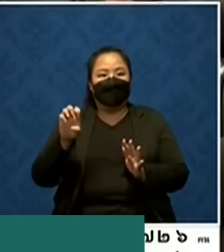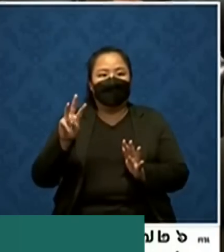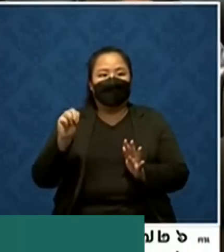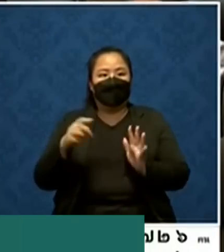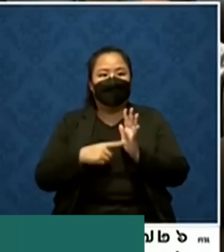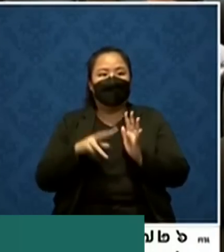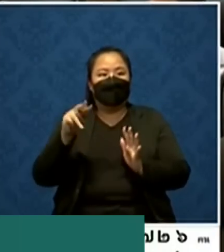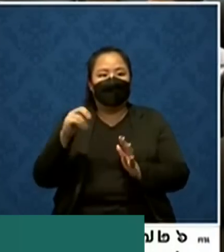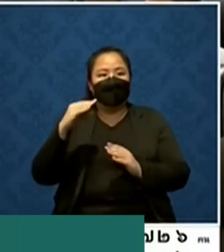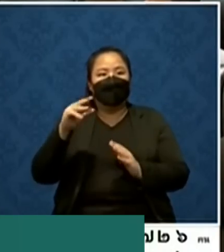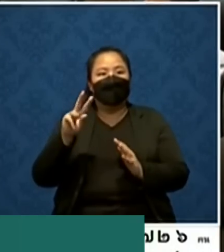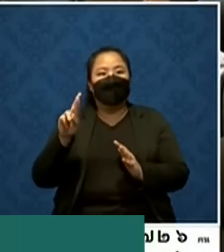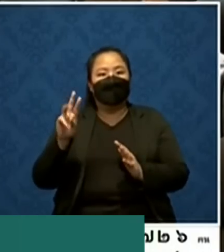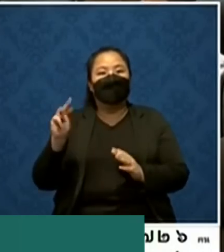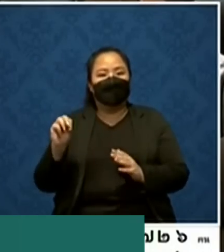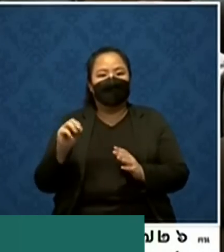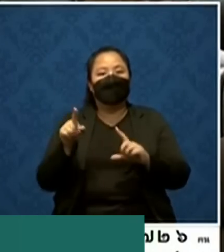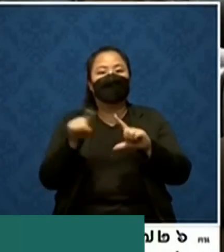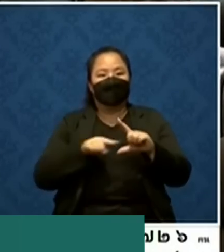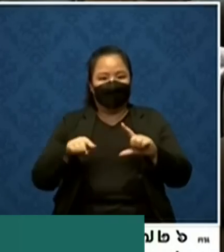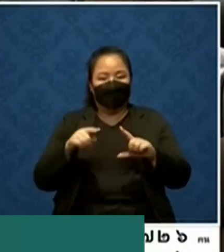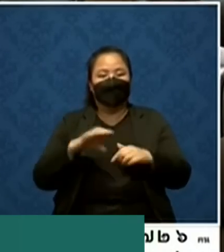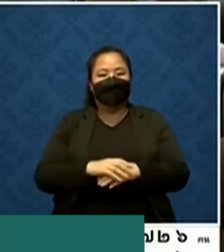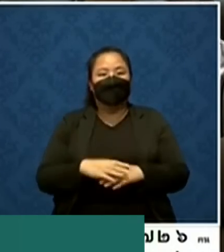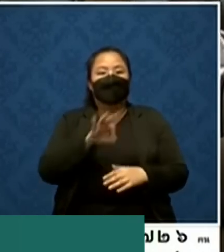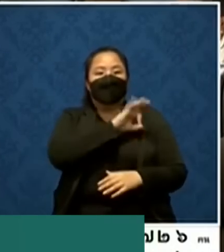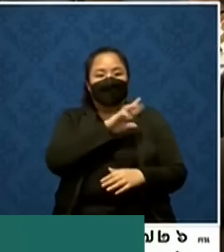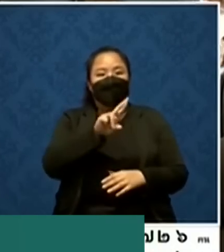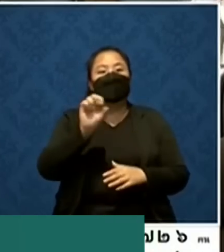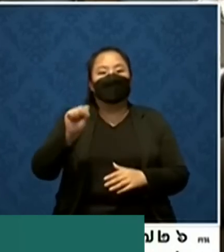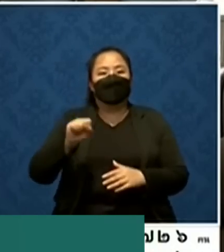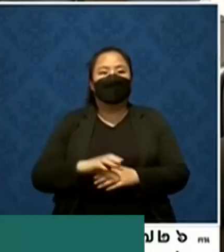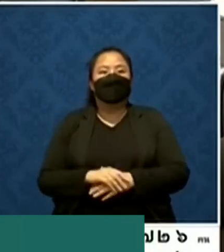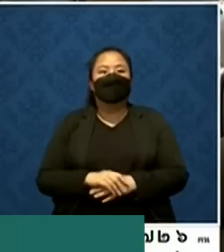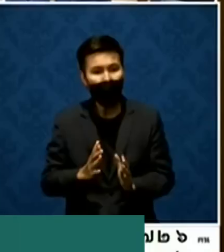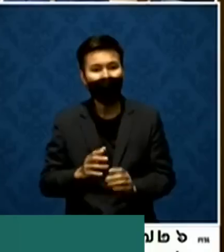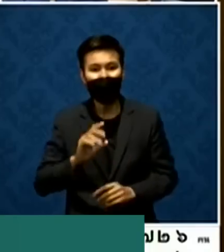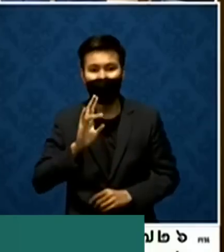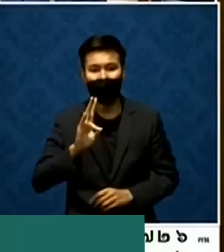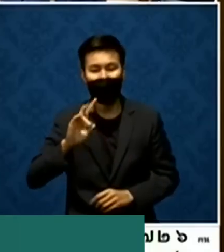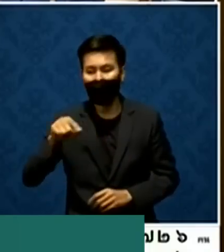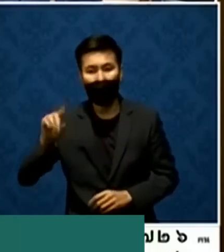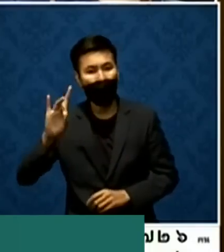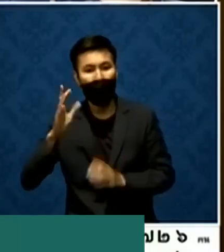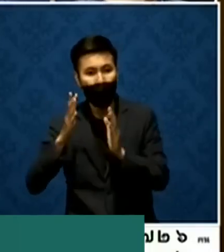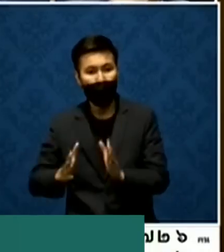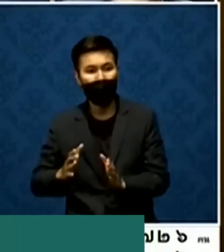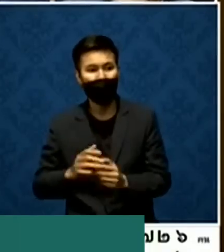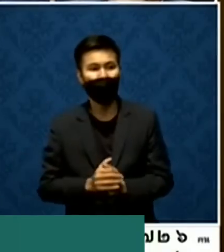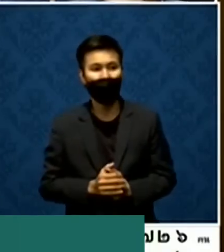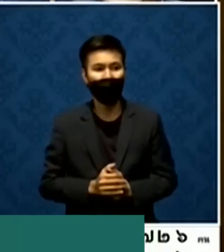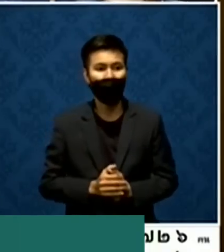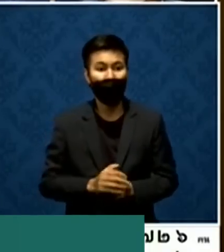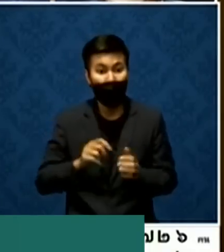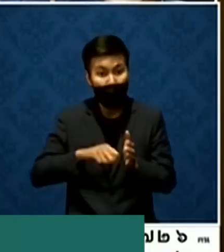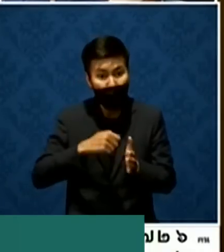ครับ พรรคก้าวไกลนะคะโดยตัวของสสปกรณ์วุฒิเองเนี่ยก็ได้แย้งต่อประธานไปแล้วนะคะว่าการกำหนดแบบนี้เนี่ยทำ